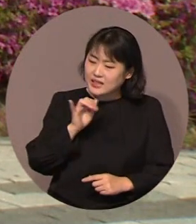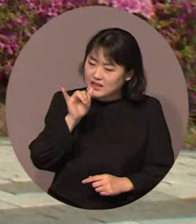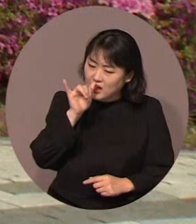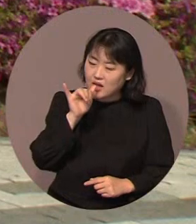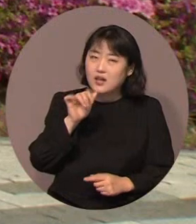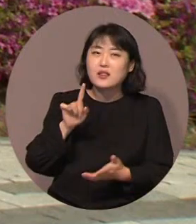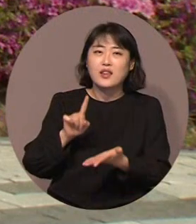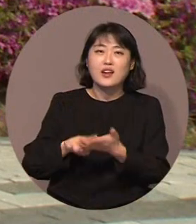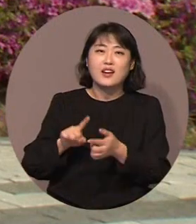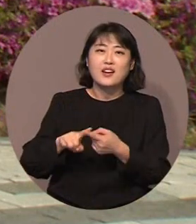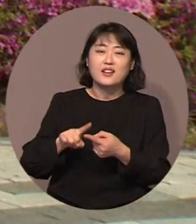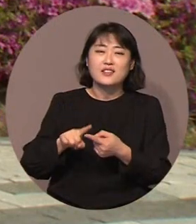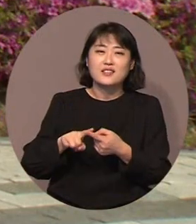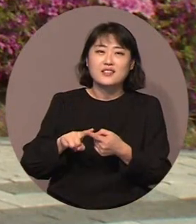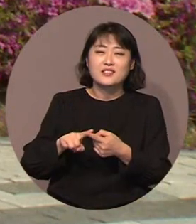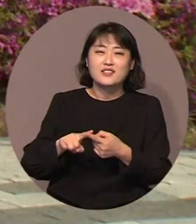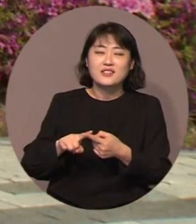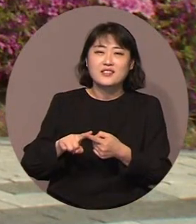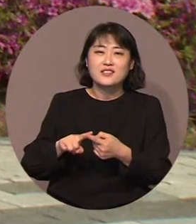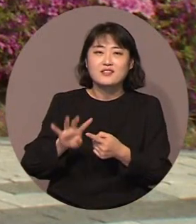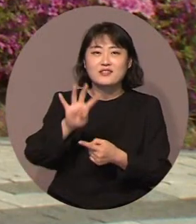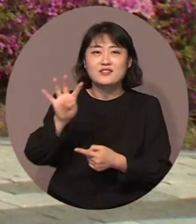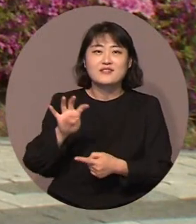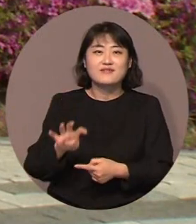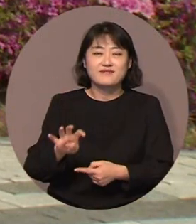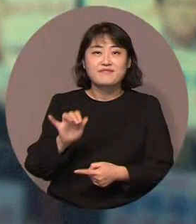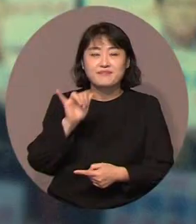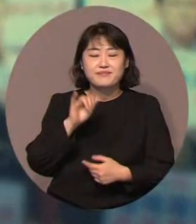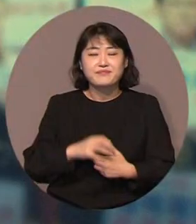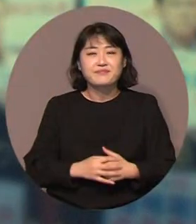과제로 남았습니다. MBC 뉴스 김태욱입니다.